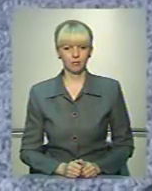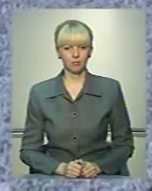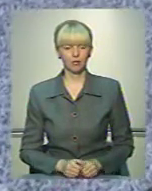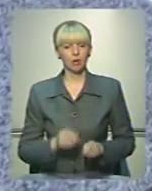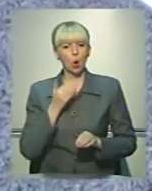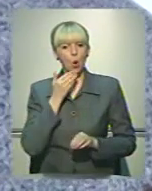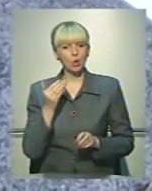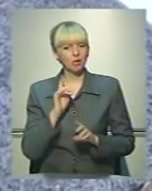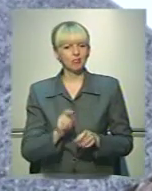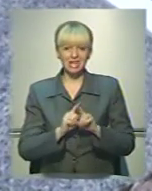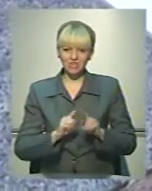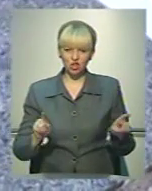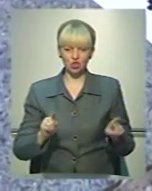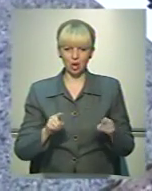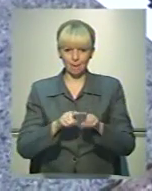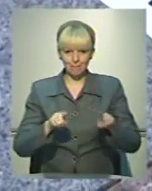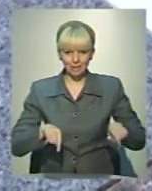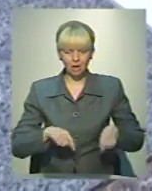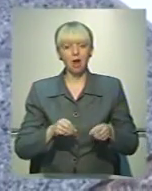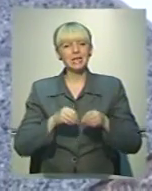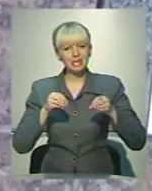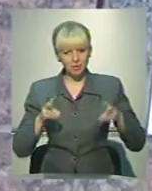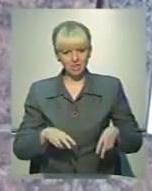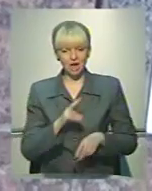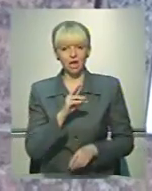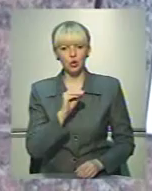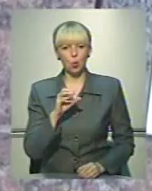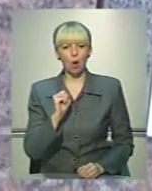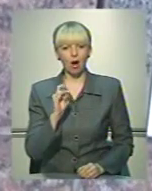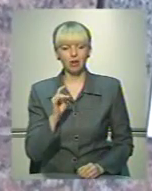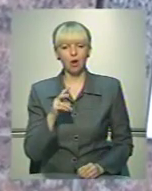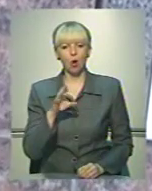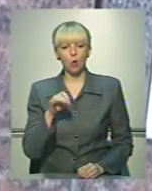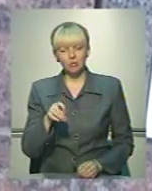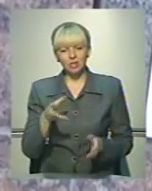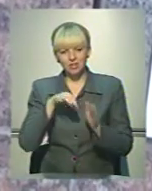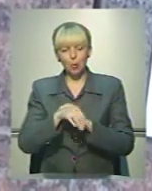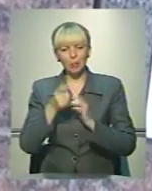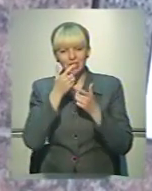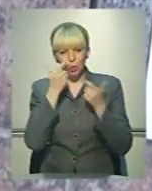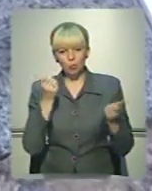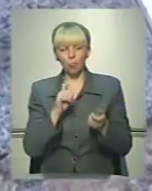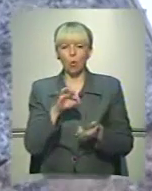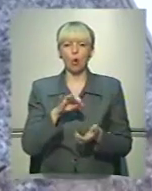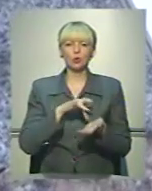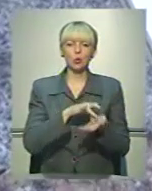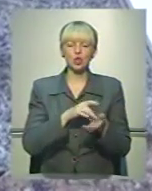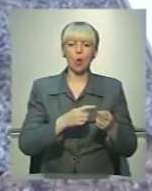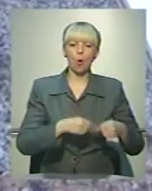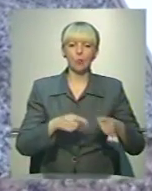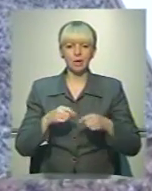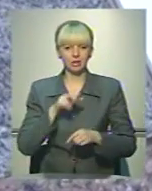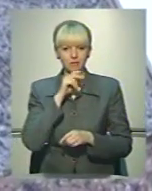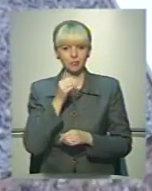Проте остання незвичайна бруківка, а спеціальна плита із QR-кодом. У ній зашифрована інформація про туристичні об'єкти